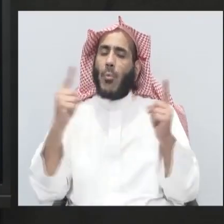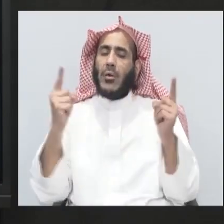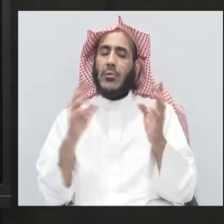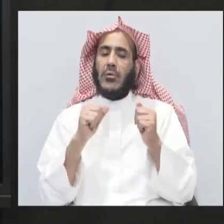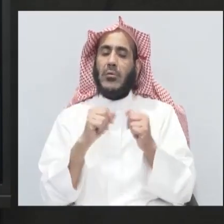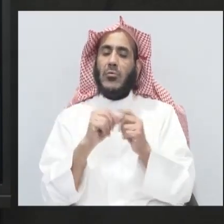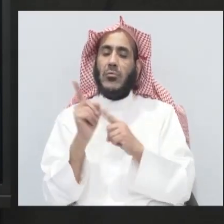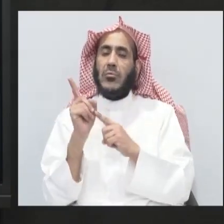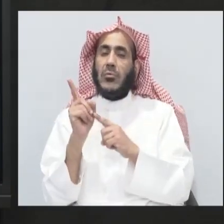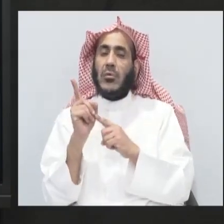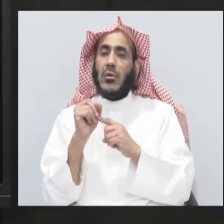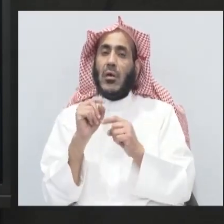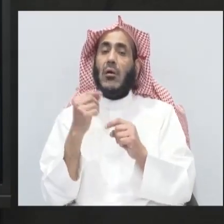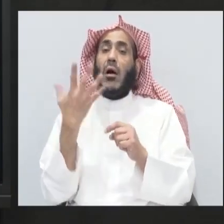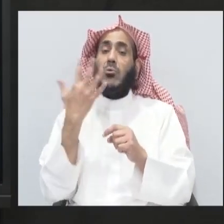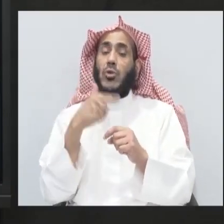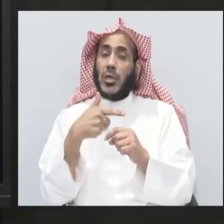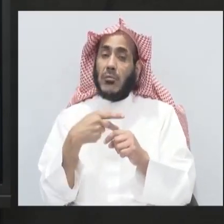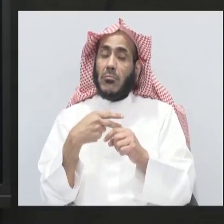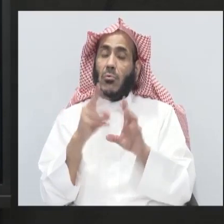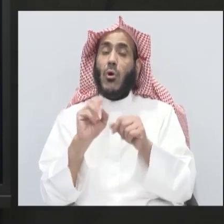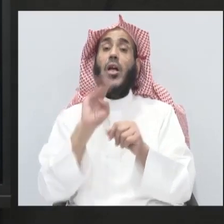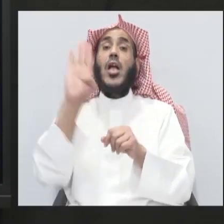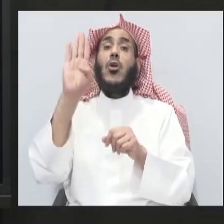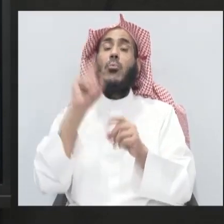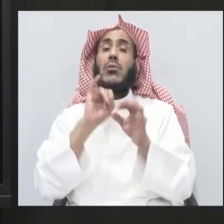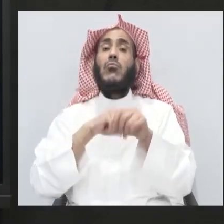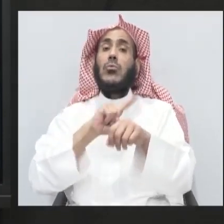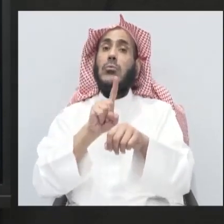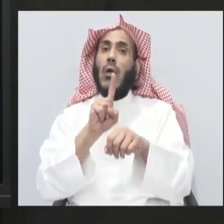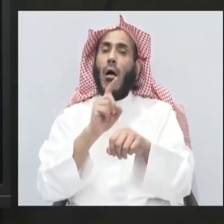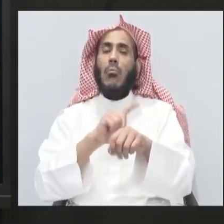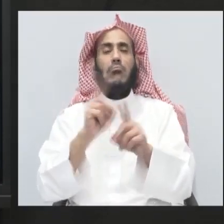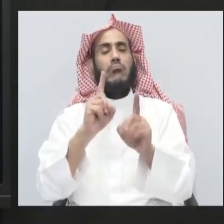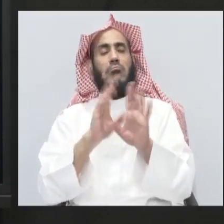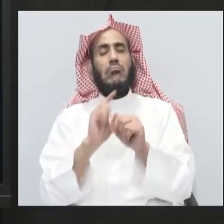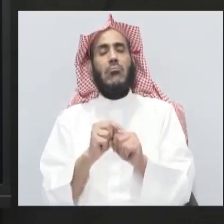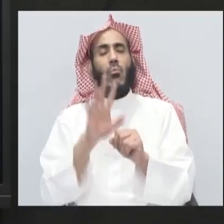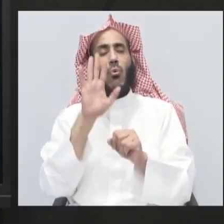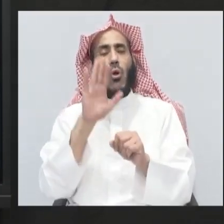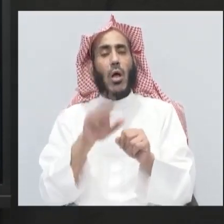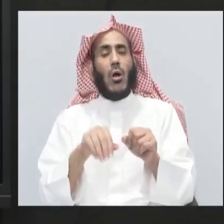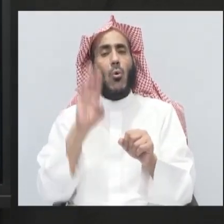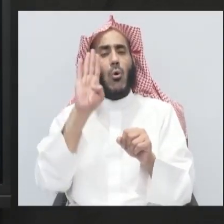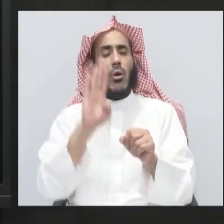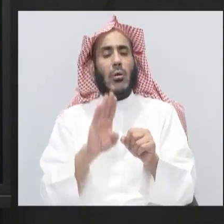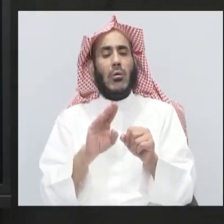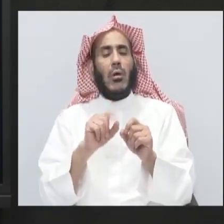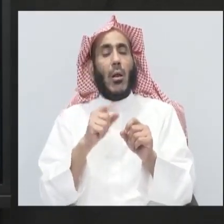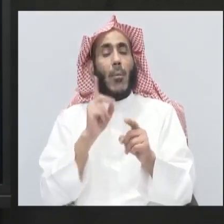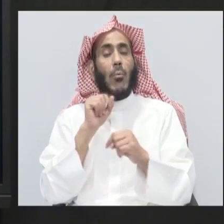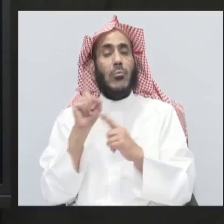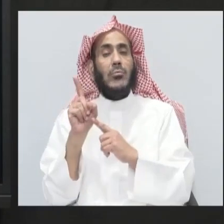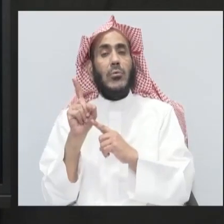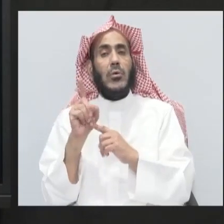اوجدت النتيجه بمتر لكل ثانيه الخيار 25 م لكل ساعه مع معناه كل الخيارات كيلومتر لكل ساعه انا مجبر